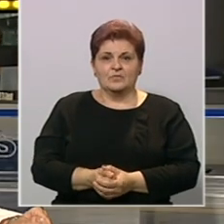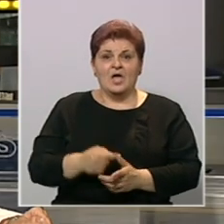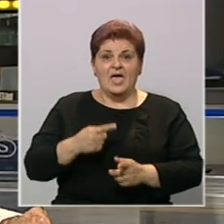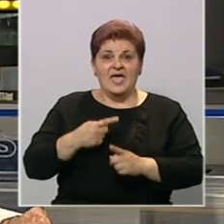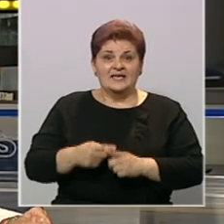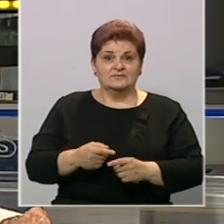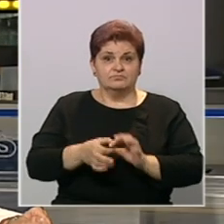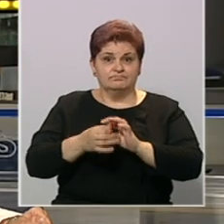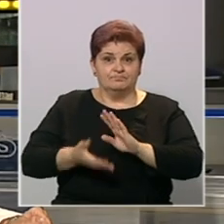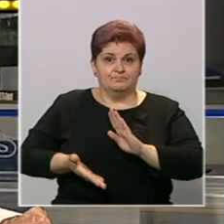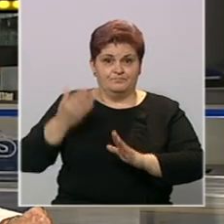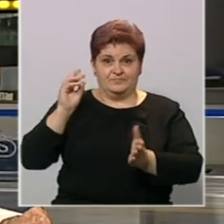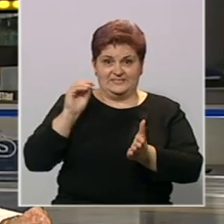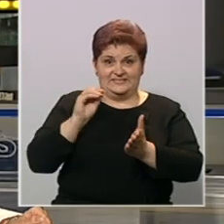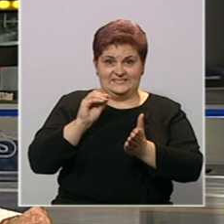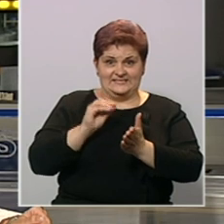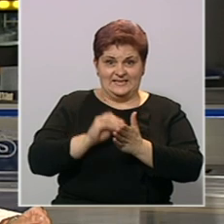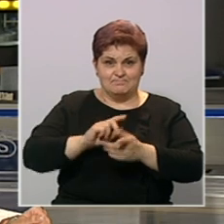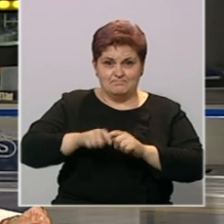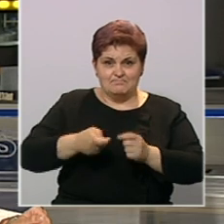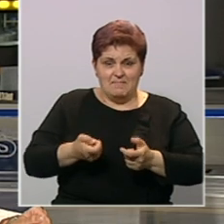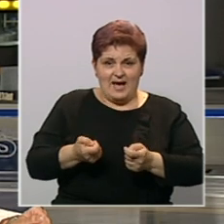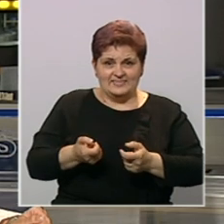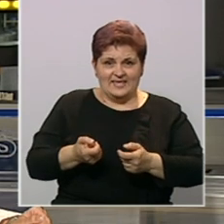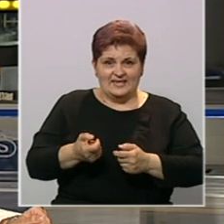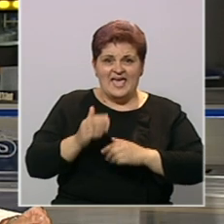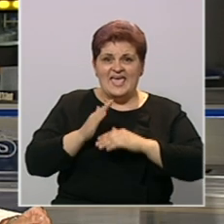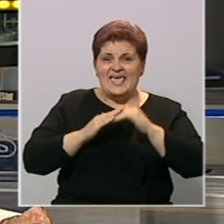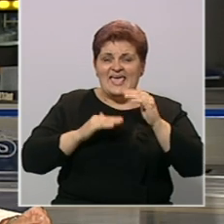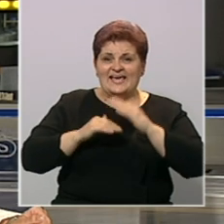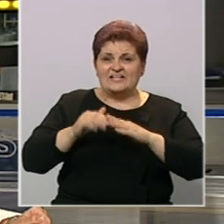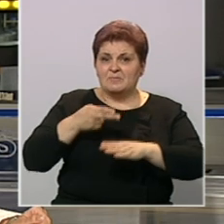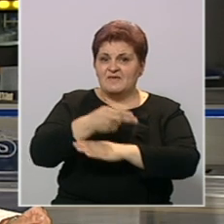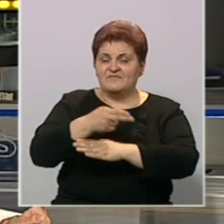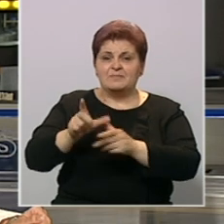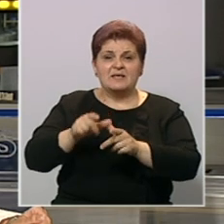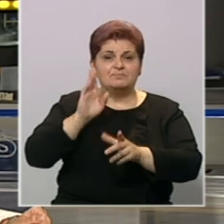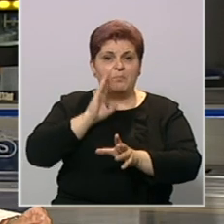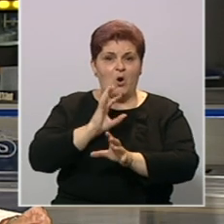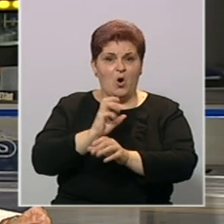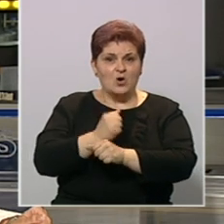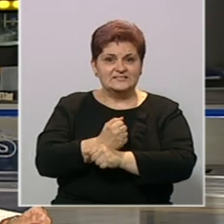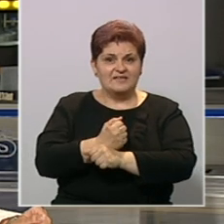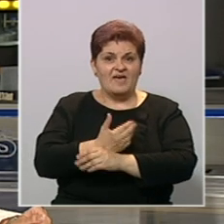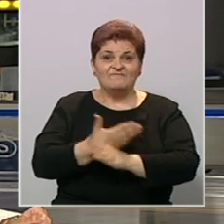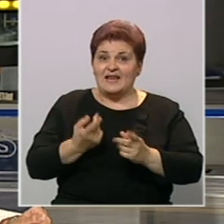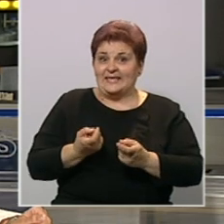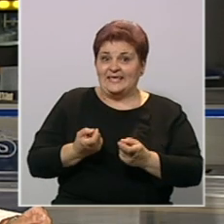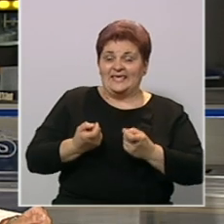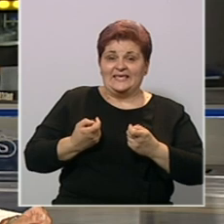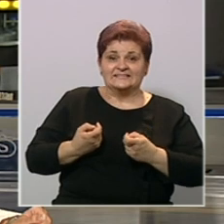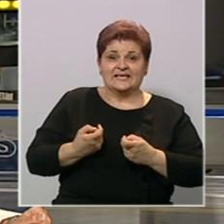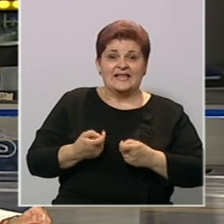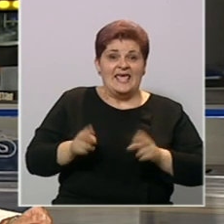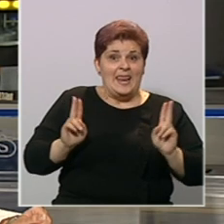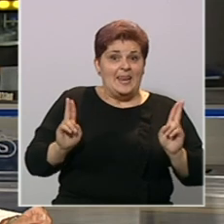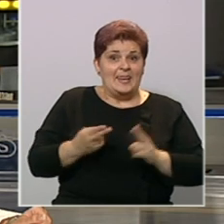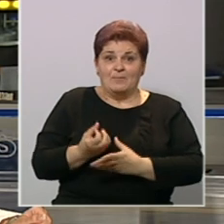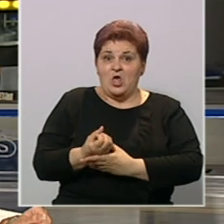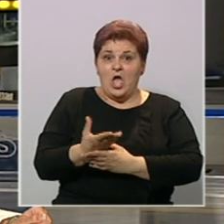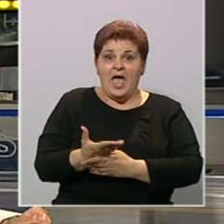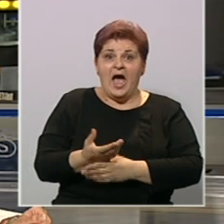Zbog konstantnog povećanja cijena repromaterijala pred građevinskim preduzećima iz Bosne i Hercegovine je krupan izazov